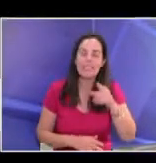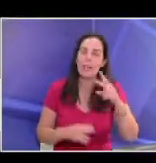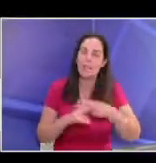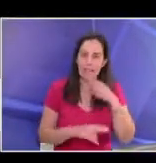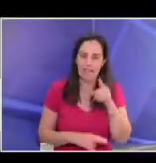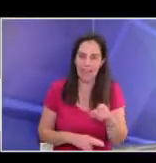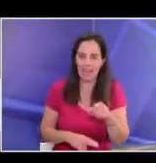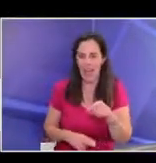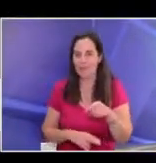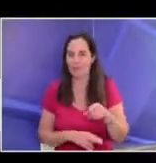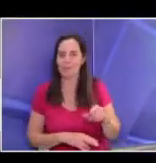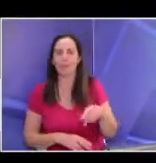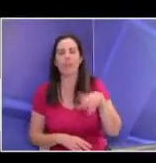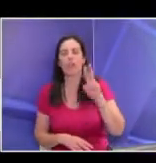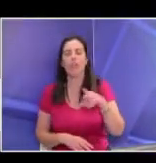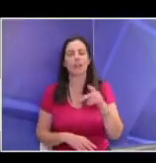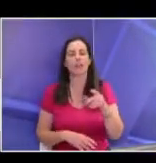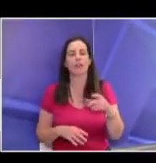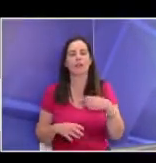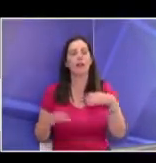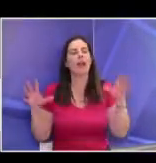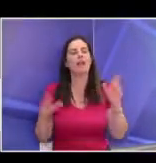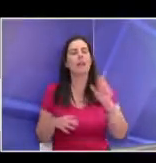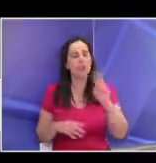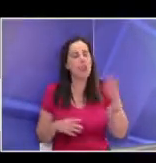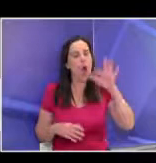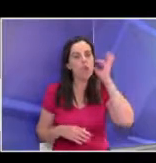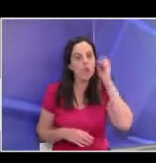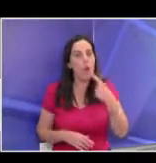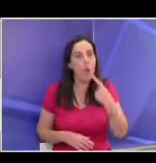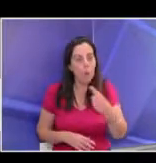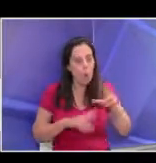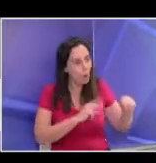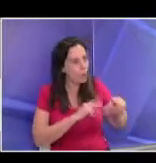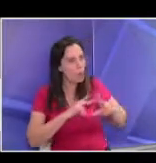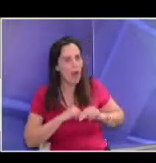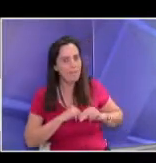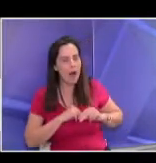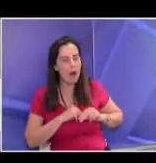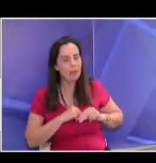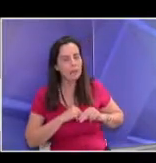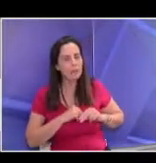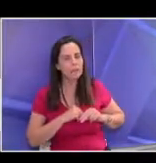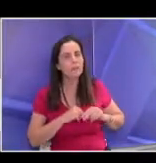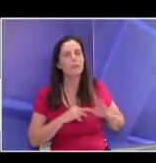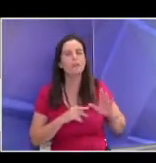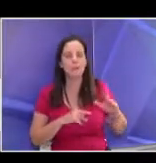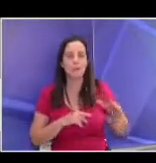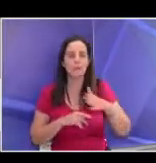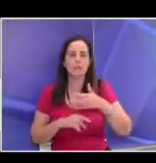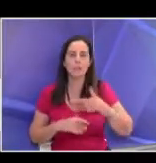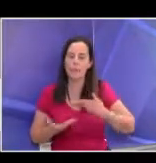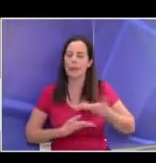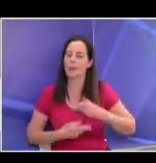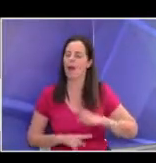בדרך כלל, אתה יודע, יש לנו את הביטוי הזה, יחד אנחנו חזקות. כשיש עוד נשים שאומרות איתך את אותו דבר, אובייקטיבית המערכת